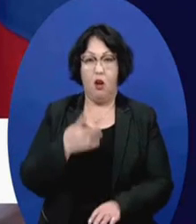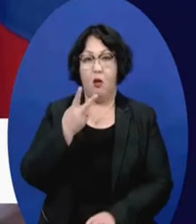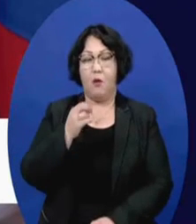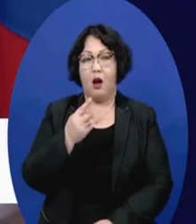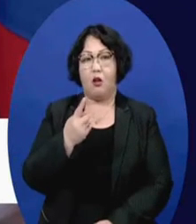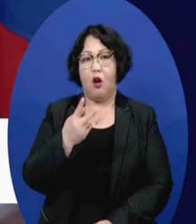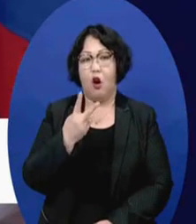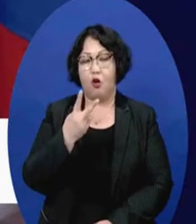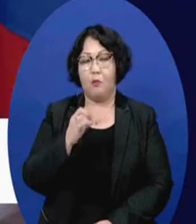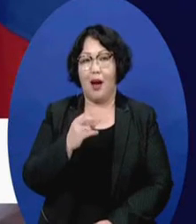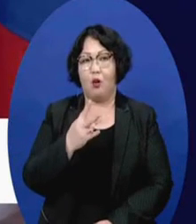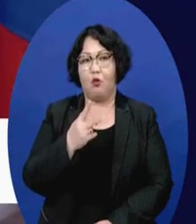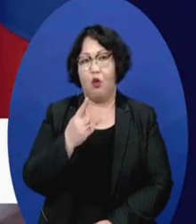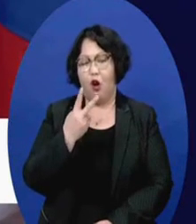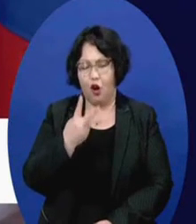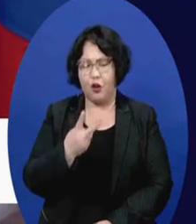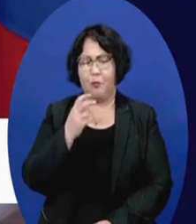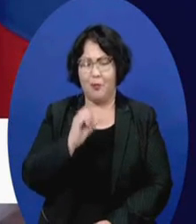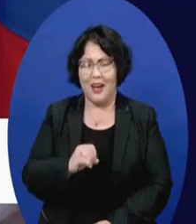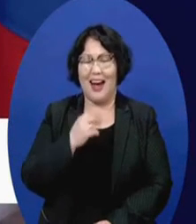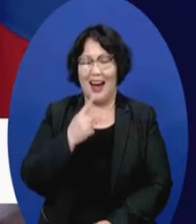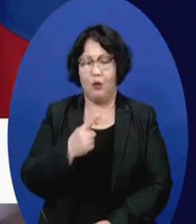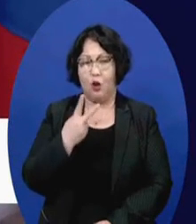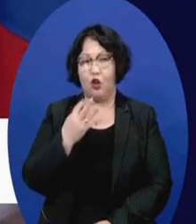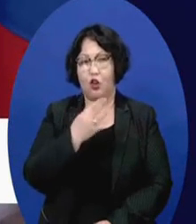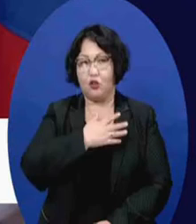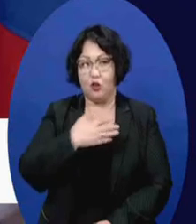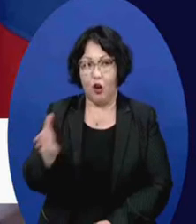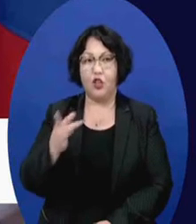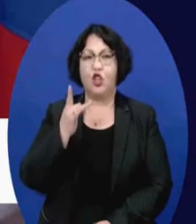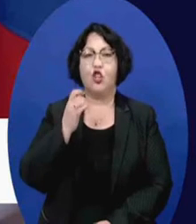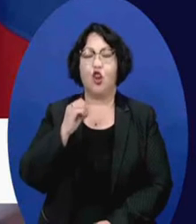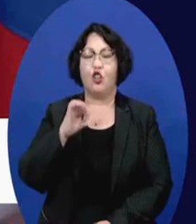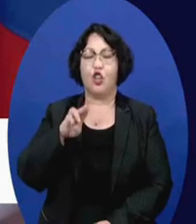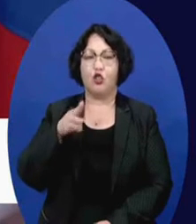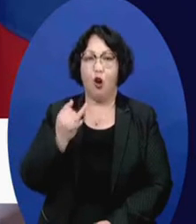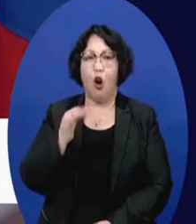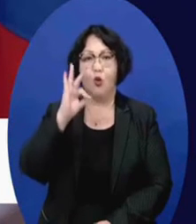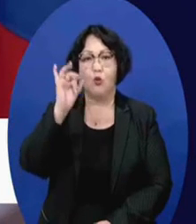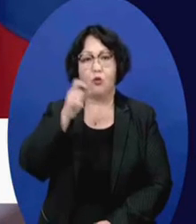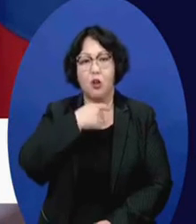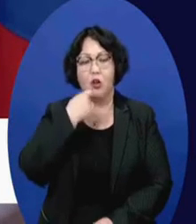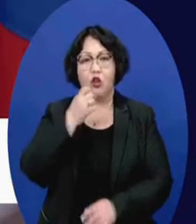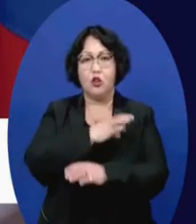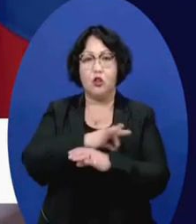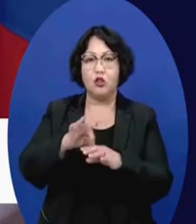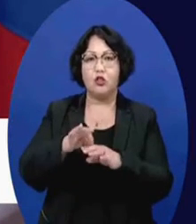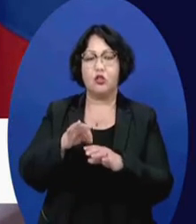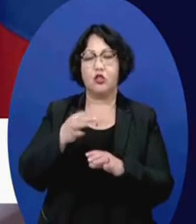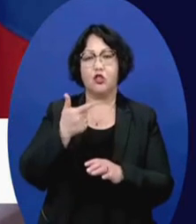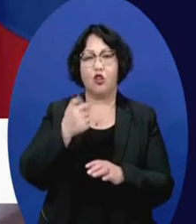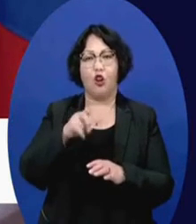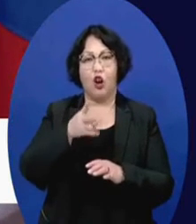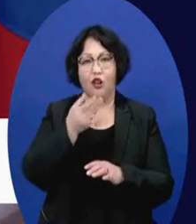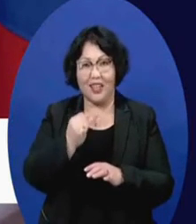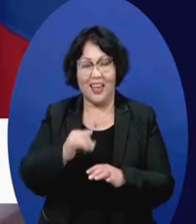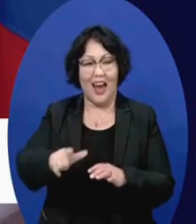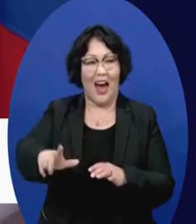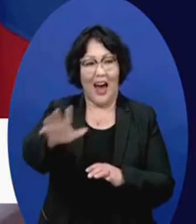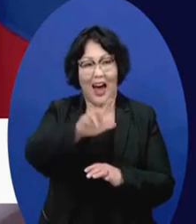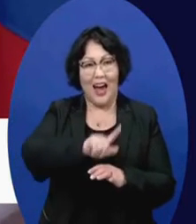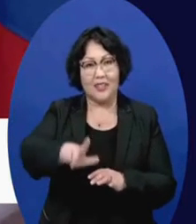Rio Tinto оюу толгойн төслийн геолог, геотехникийн нөхцөл байдлыг мэдхийн дээр мэдэж